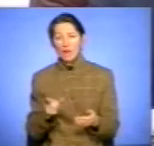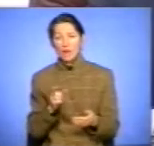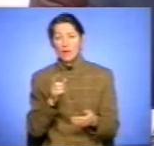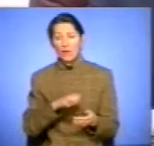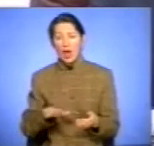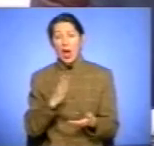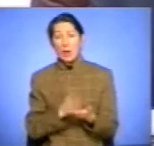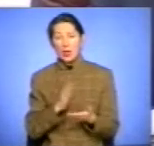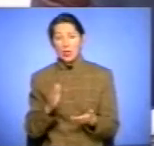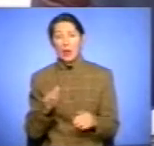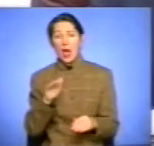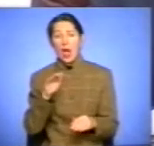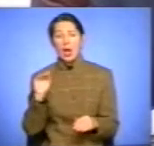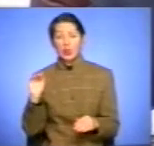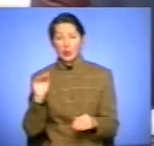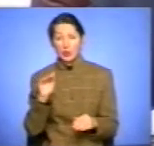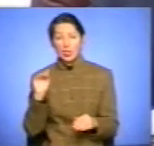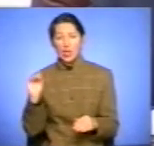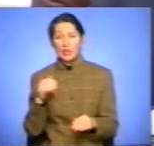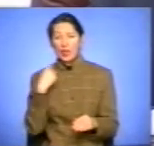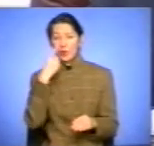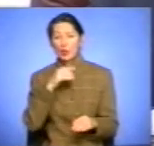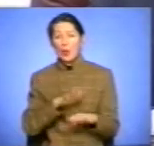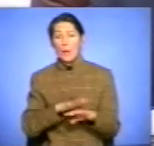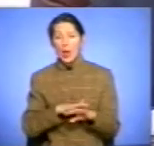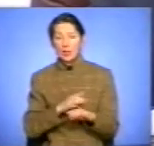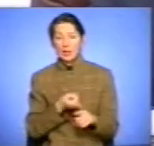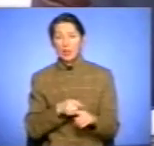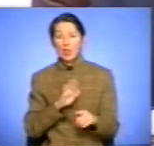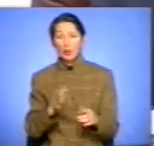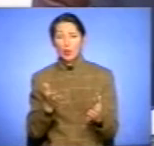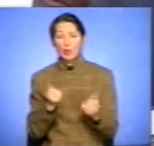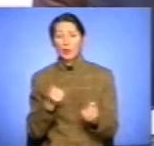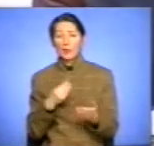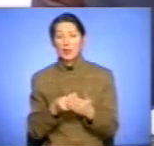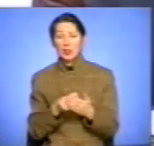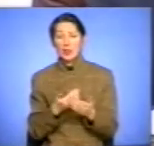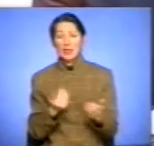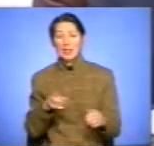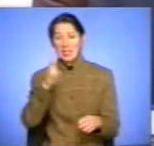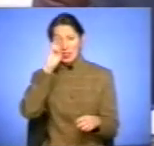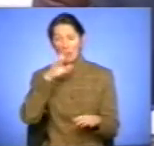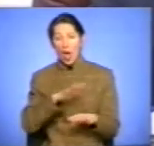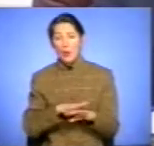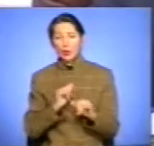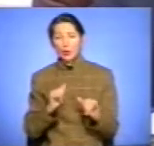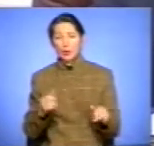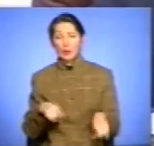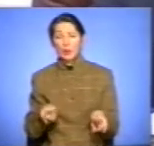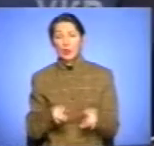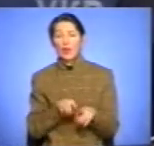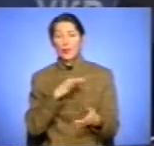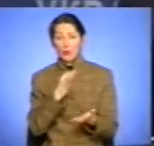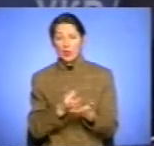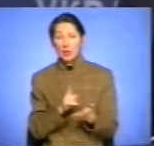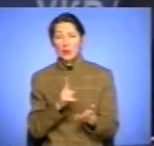позичальників в особі банків які будуть отримувати фінансування від державного банка розвитку та відповідати перед ним за повернення коштів